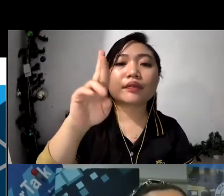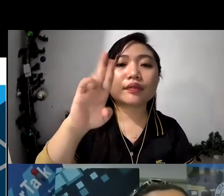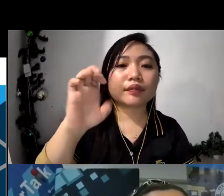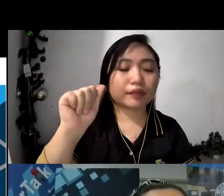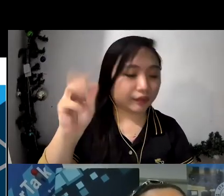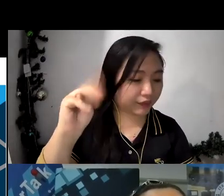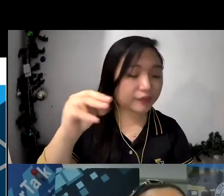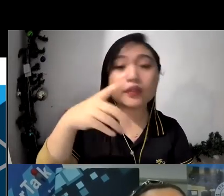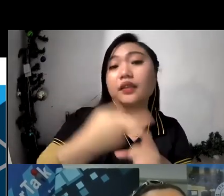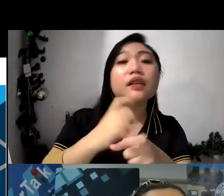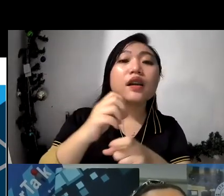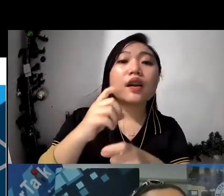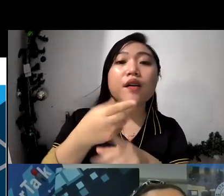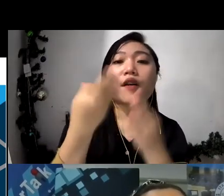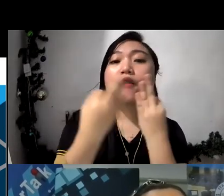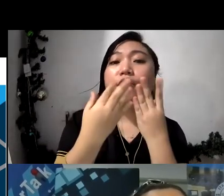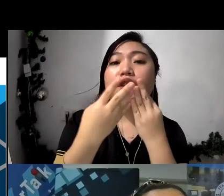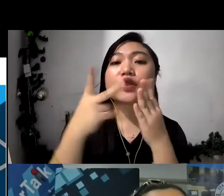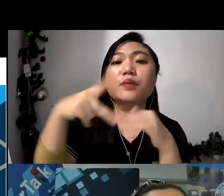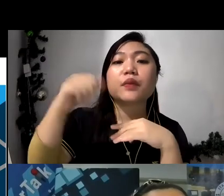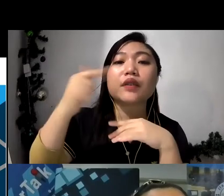Facebook page ng